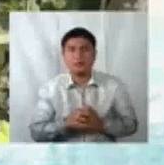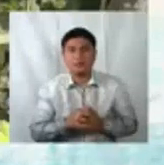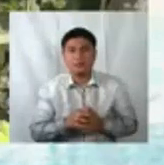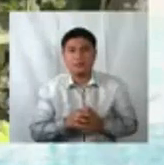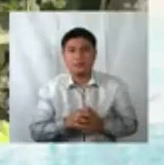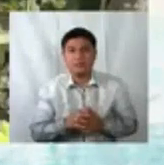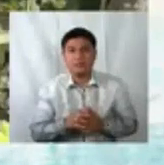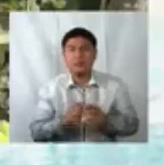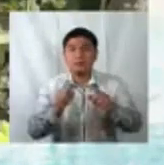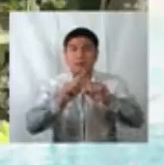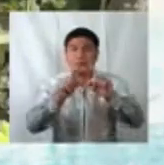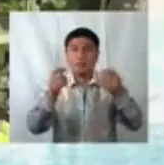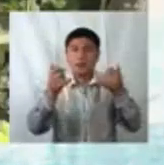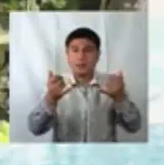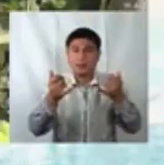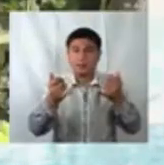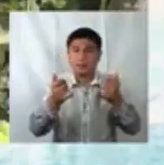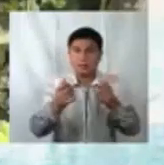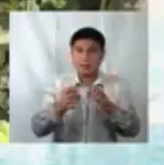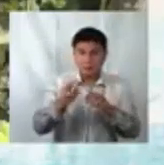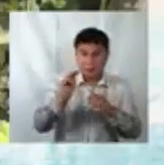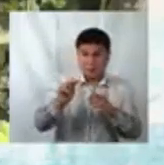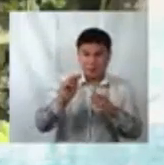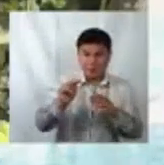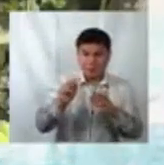Pero dapat bang magsakitan tayo?